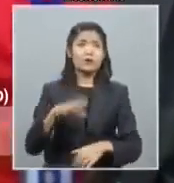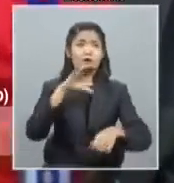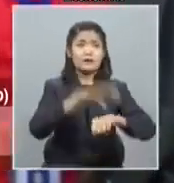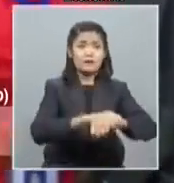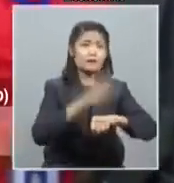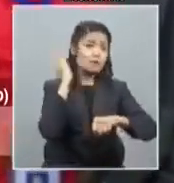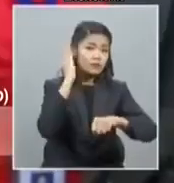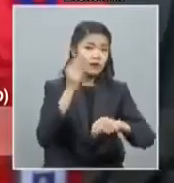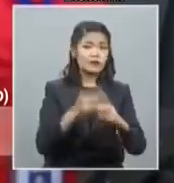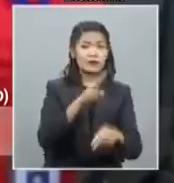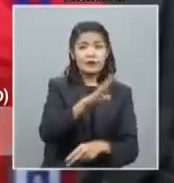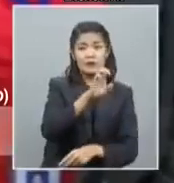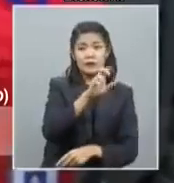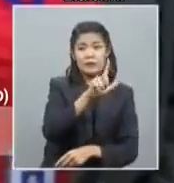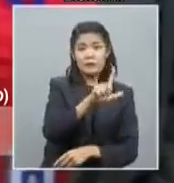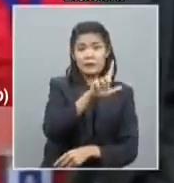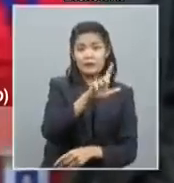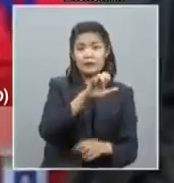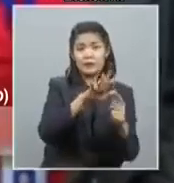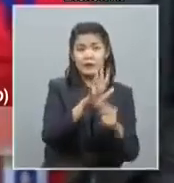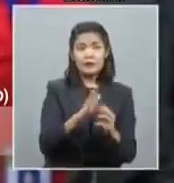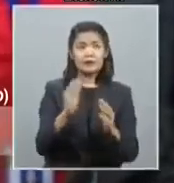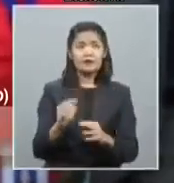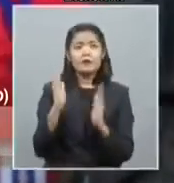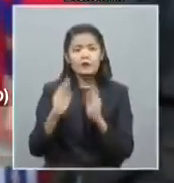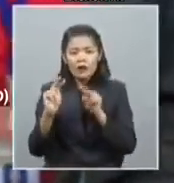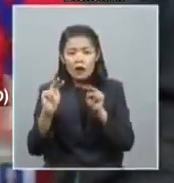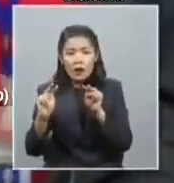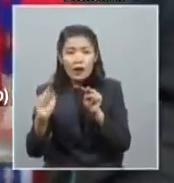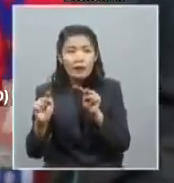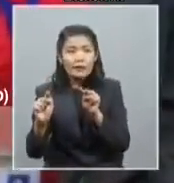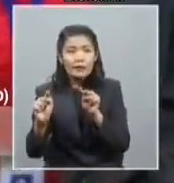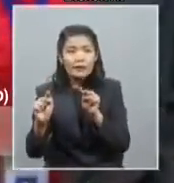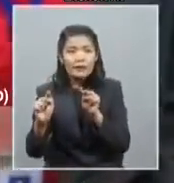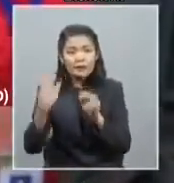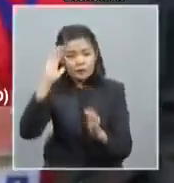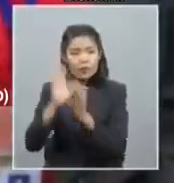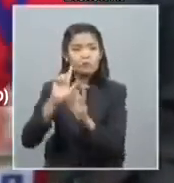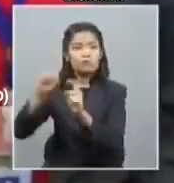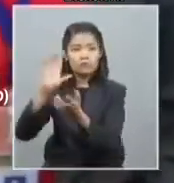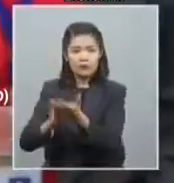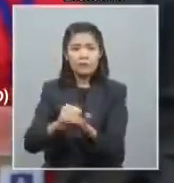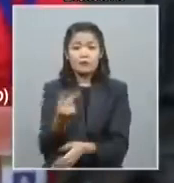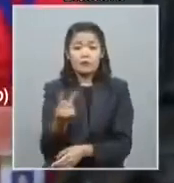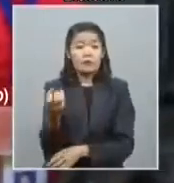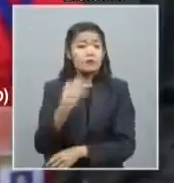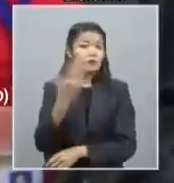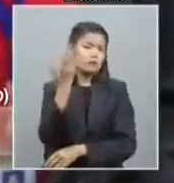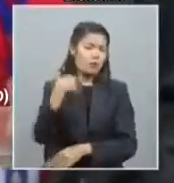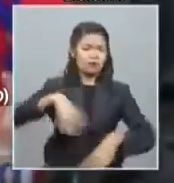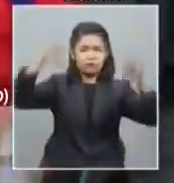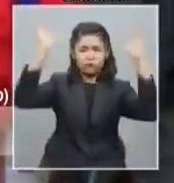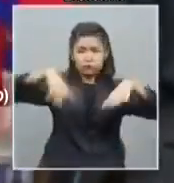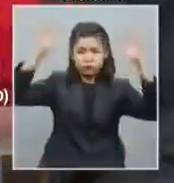ลี่2นักศึกษาฝึกงานเนี่ยเป็นพยานในคดีการหายตัวไปของบิลลี่ด้วยนะฮะโดยเขายืนยันว่าวันนั้นฝนตก